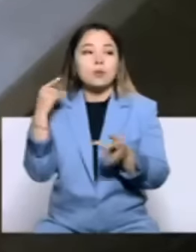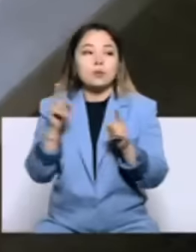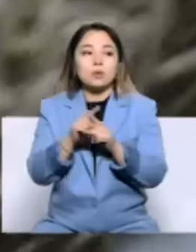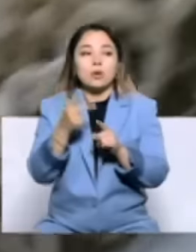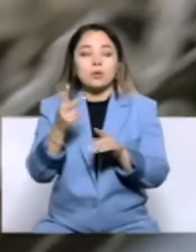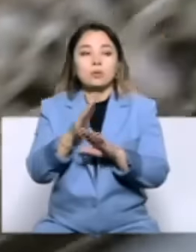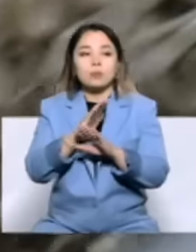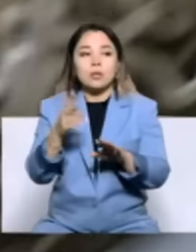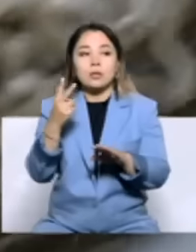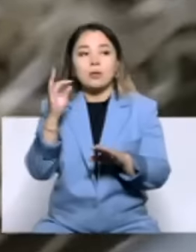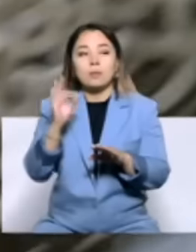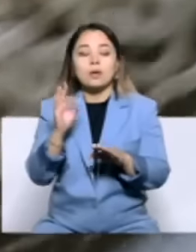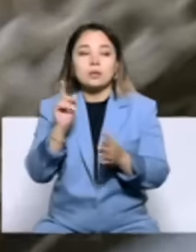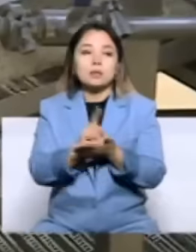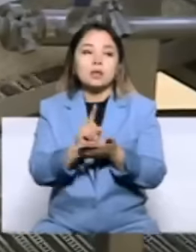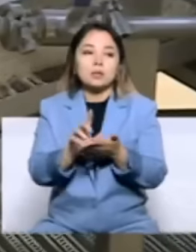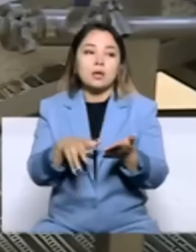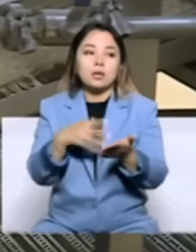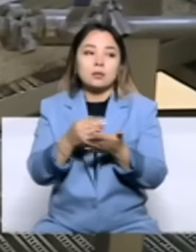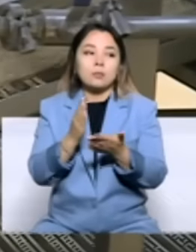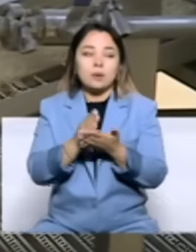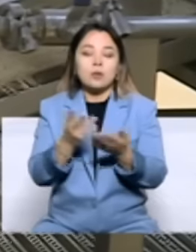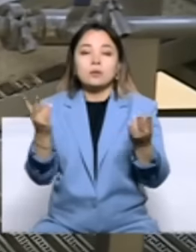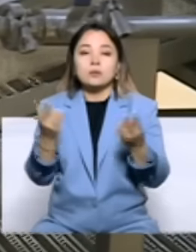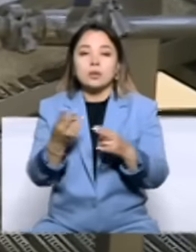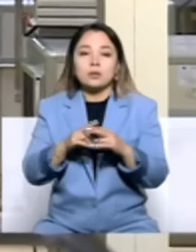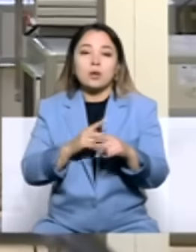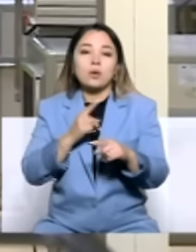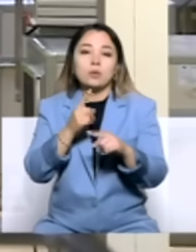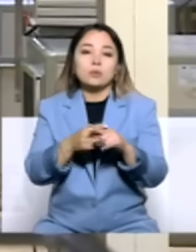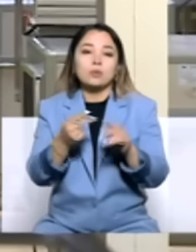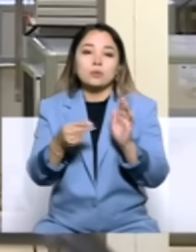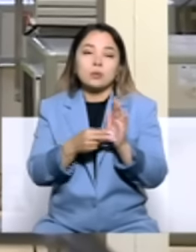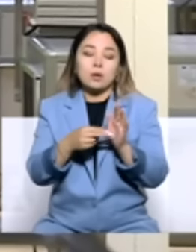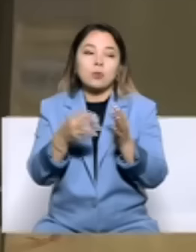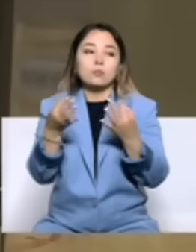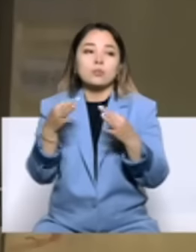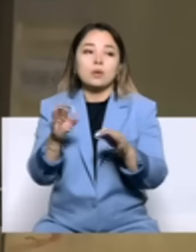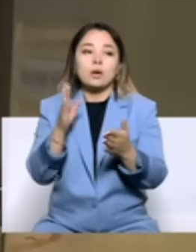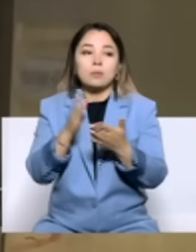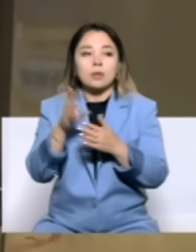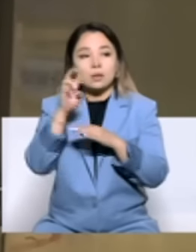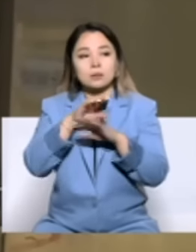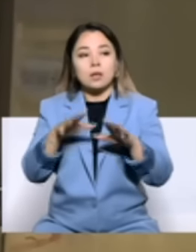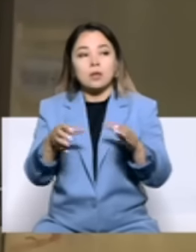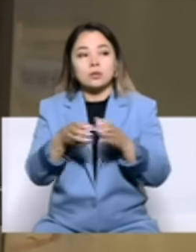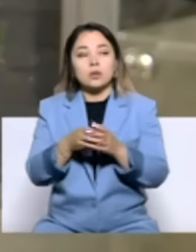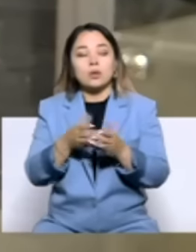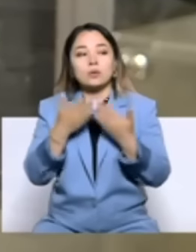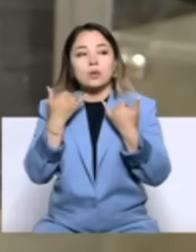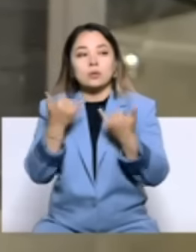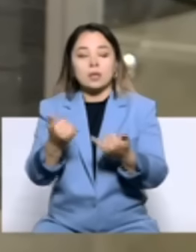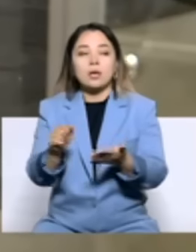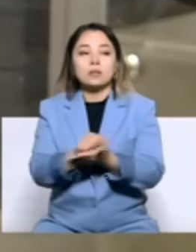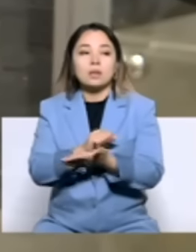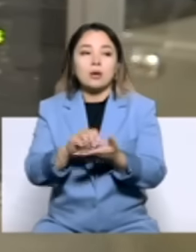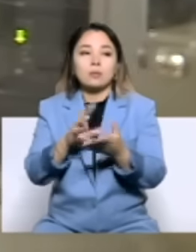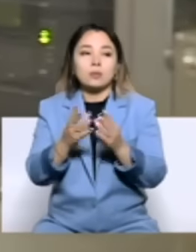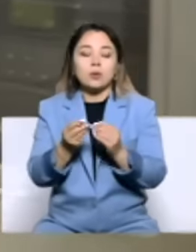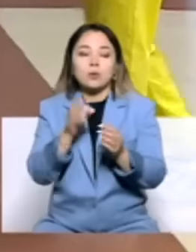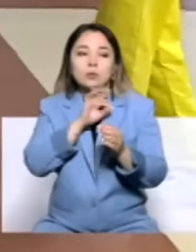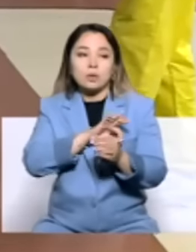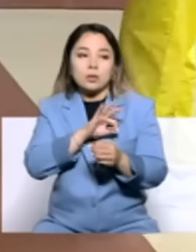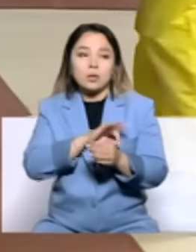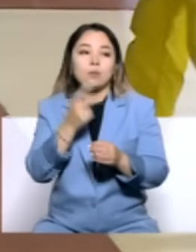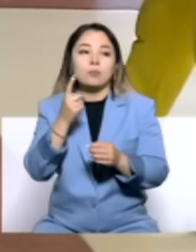3 емес, 2% салық төлейді. Қажет десеңіз, қосымша құн салығынан да босатылады. Елімізде мұндай оңайлатылған декларация режимін